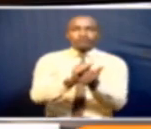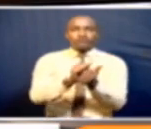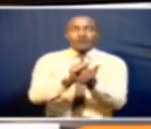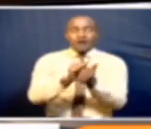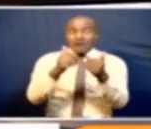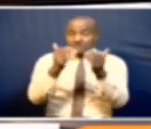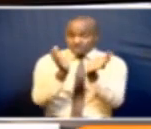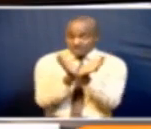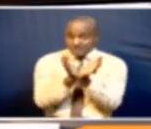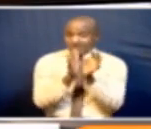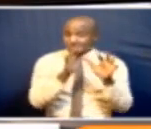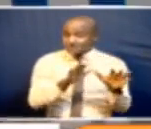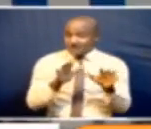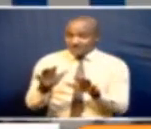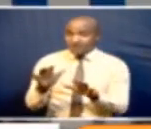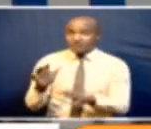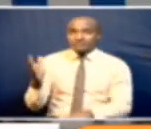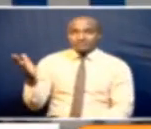masaibu yao.